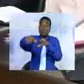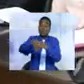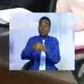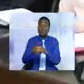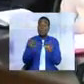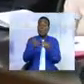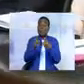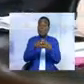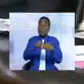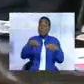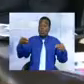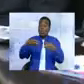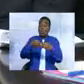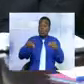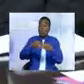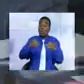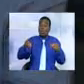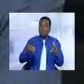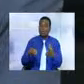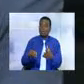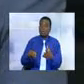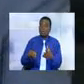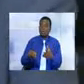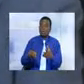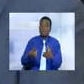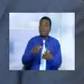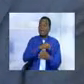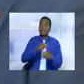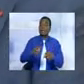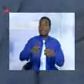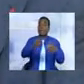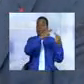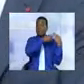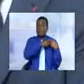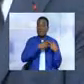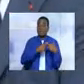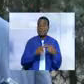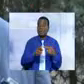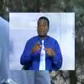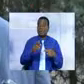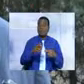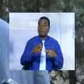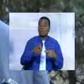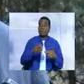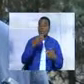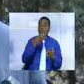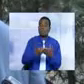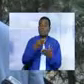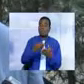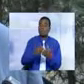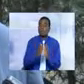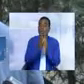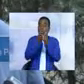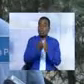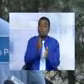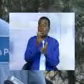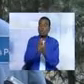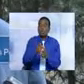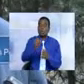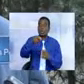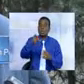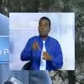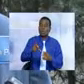en soulignant les avantages comparatifs du port de San Pedro et la vision du père fondateur. Le port de San Pedro, c'est également